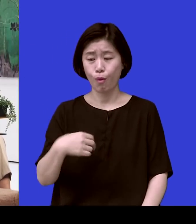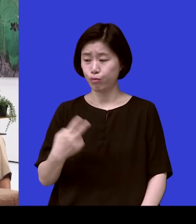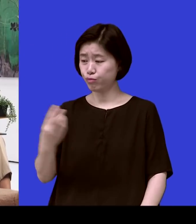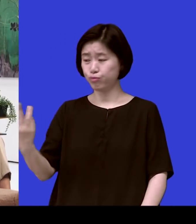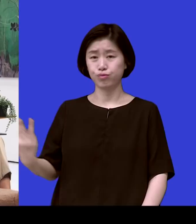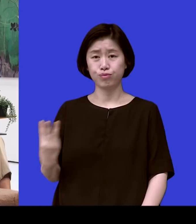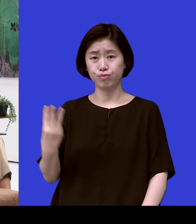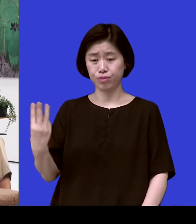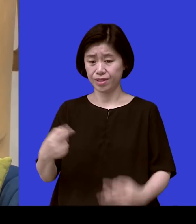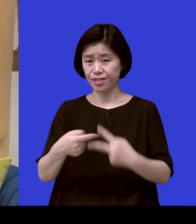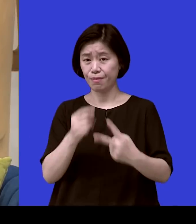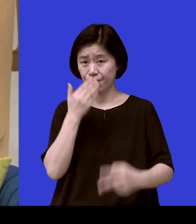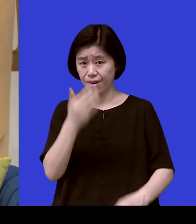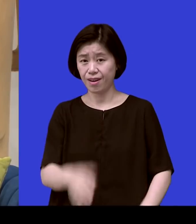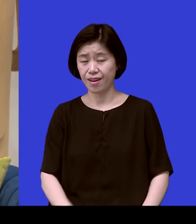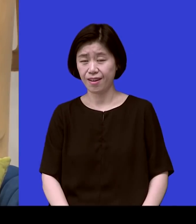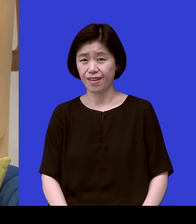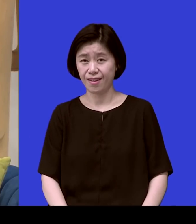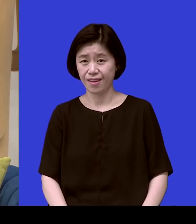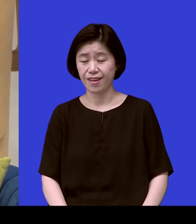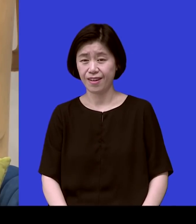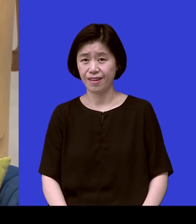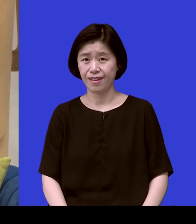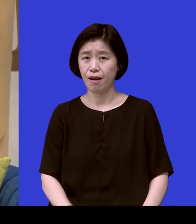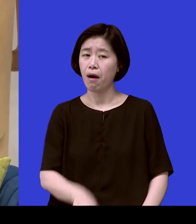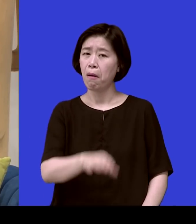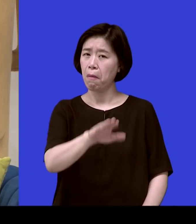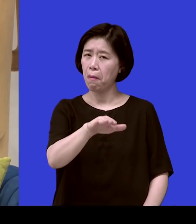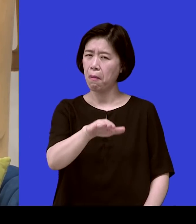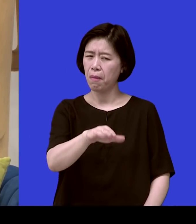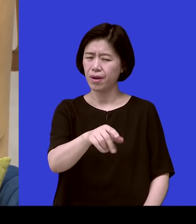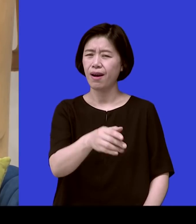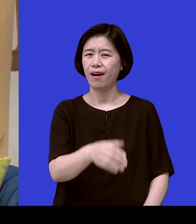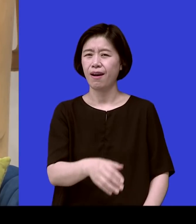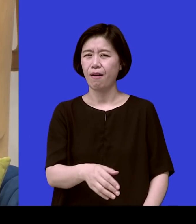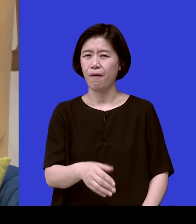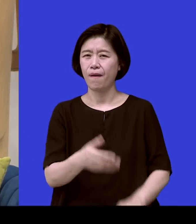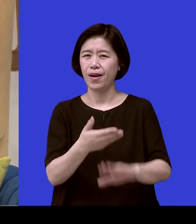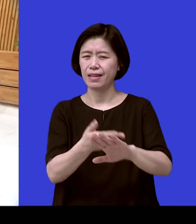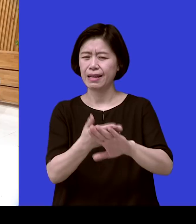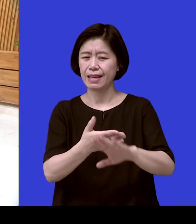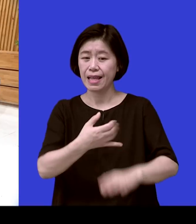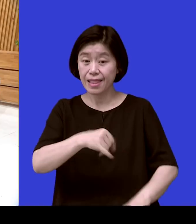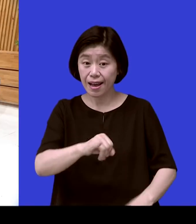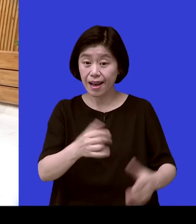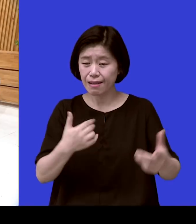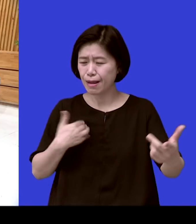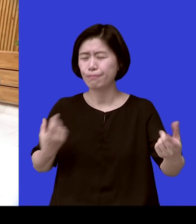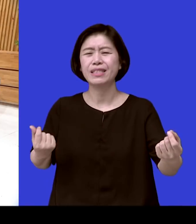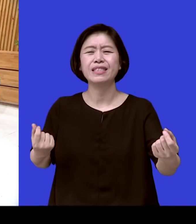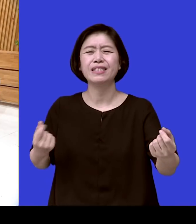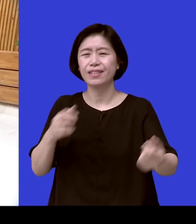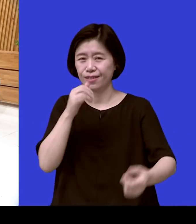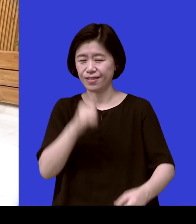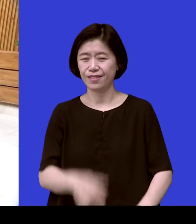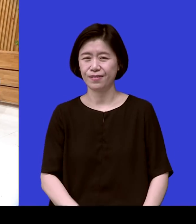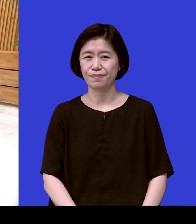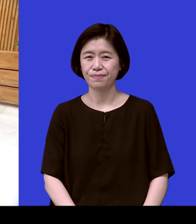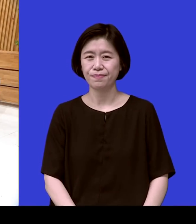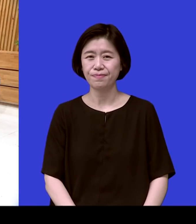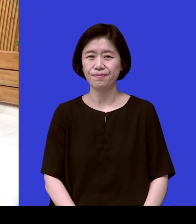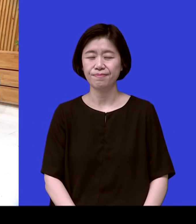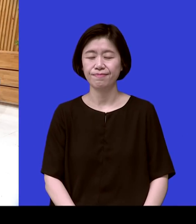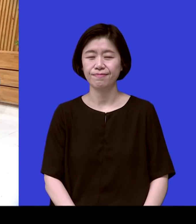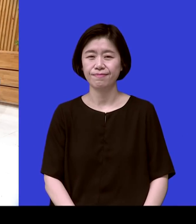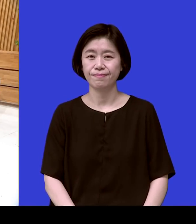하거나. 예. 네. 죄송합니다. 네, 맞아요. 저희가 좀 그렇습니다. 사모님과 다른 세상에 사는 학생들이 다 많이 있어요. 네, 맞아요. 예, 우리 과인데 이제는 우리 제가 과. 너무 잘 알고